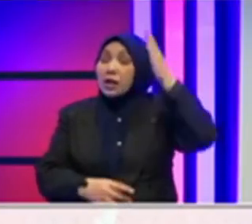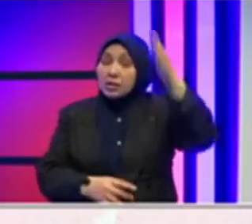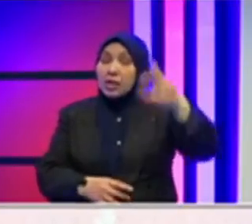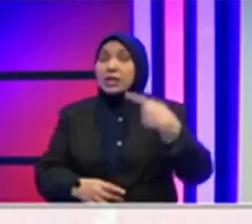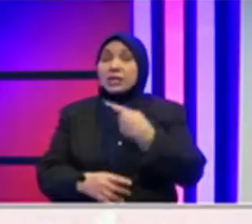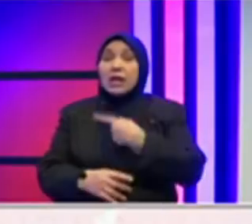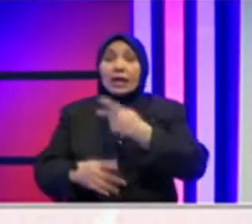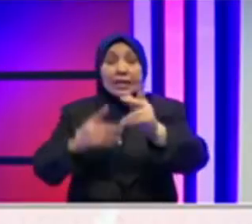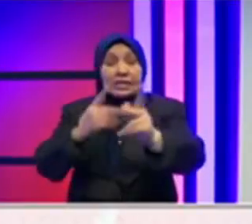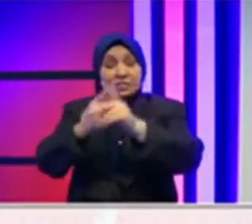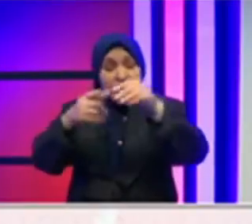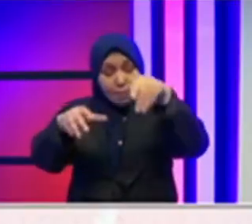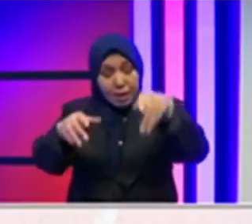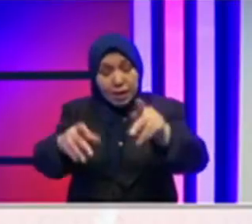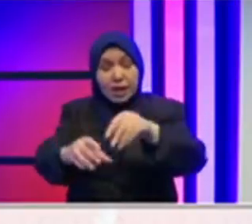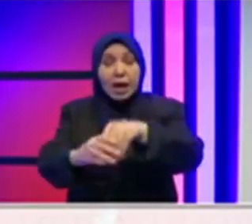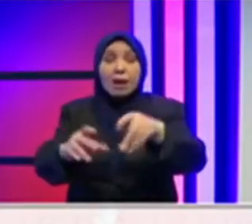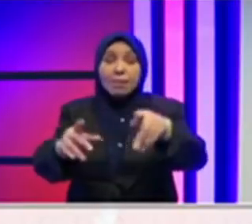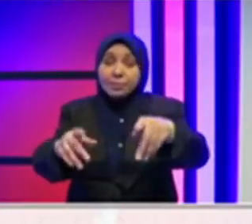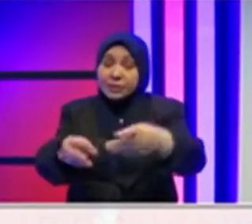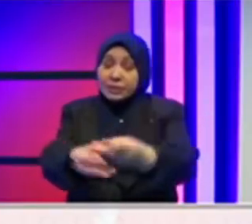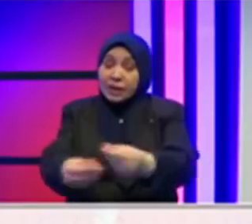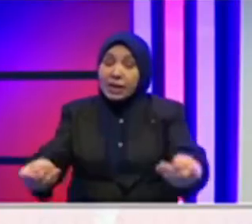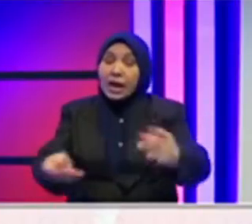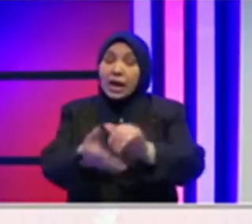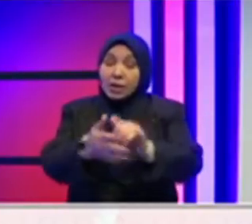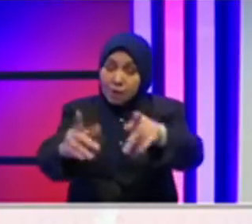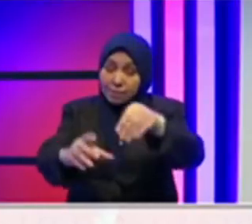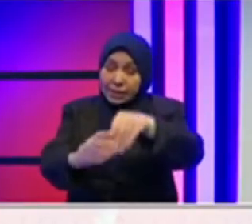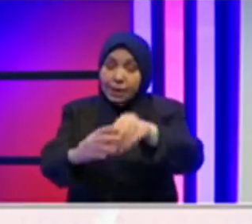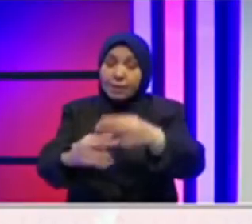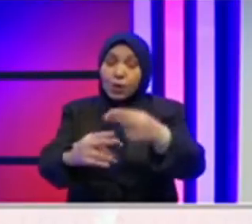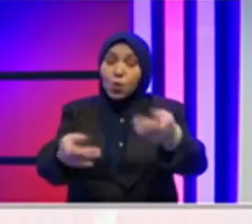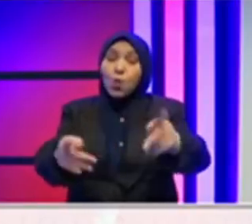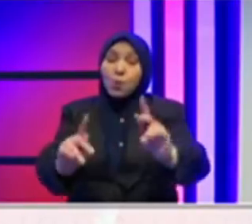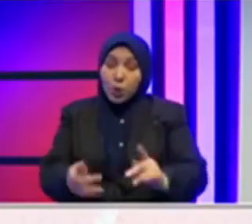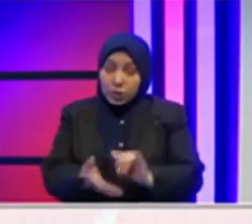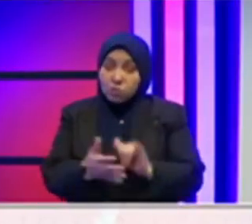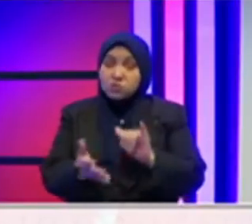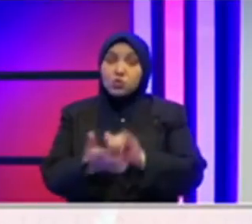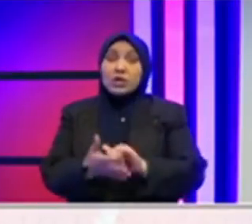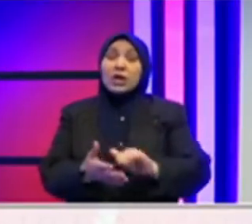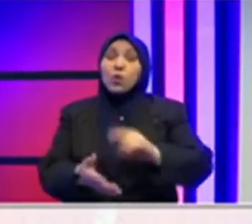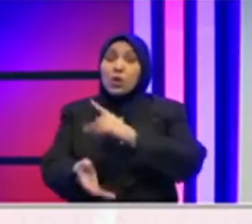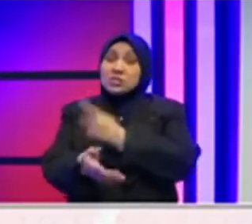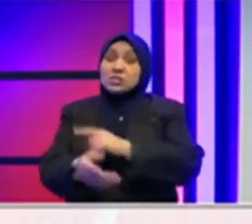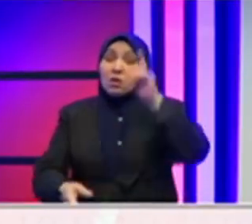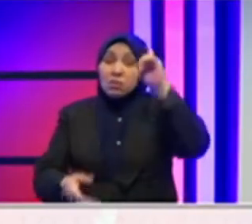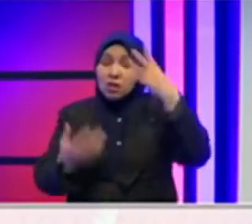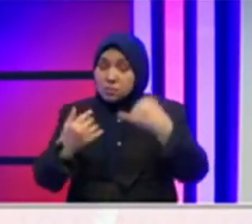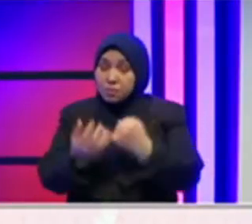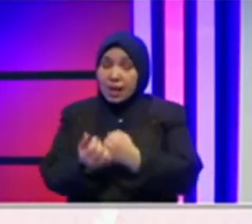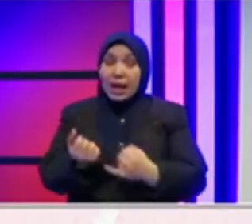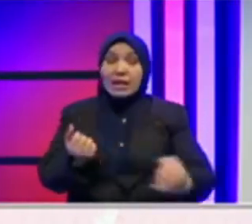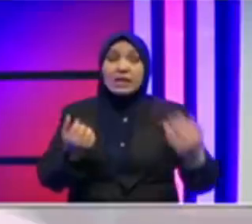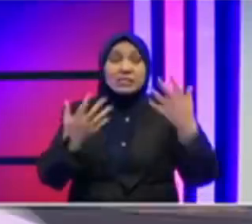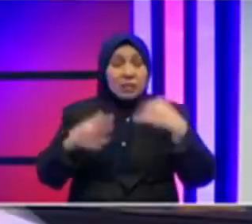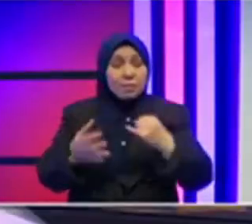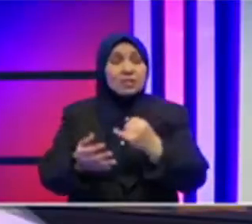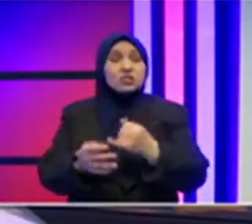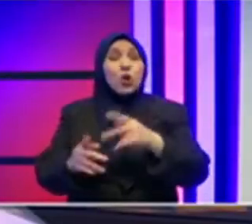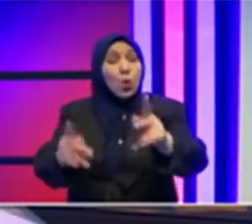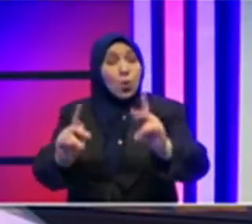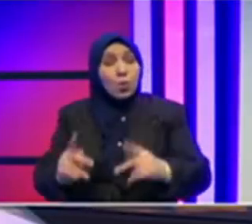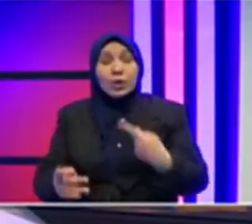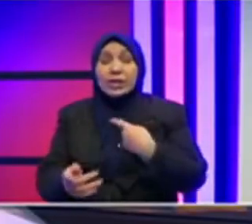oleh tanah, namanya kubur. Itu juga kuasa Allah, yang selepas ibu kita lahir di dunia, selepas kubur